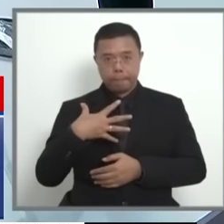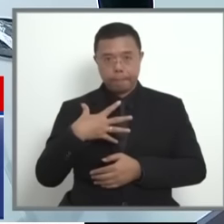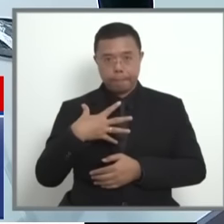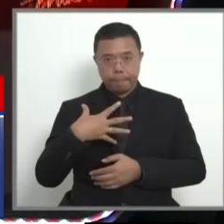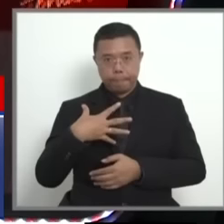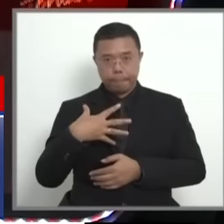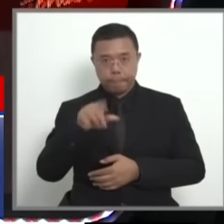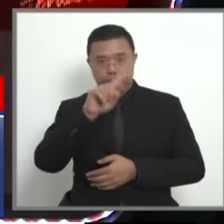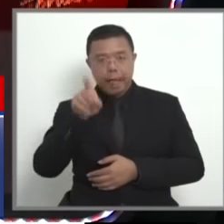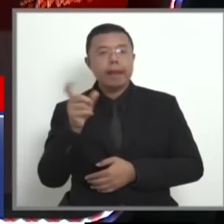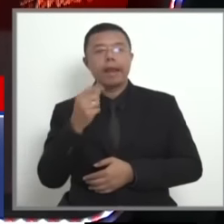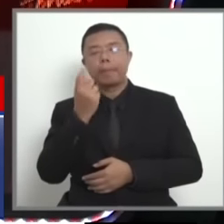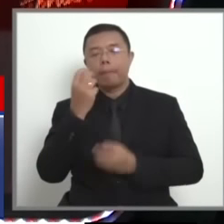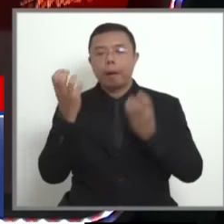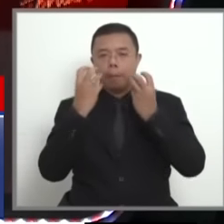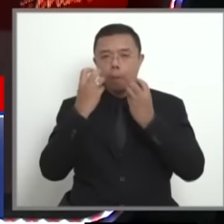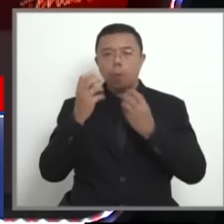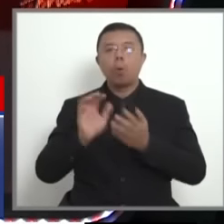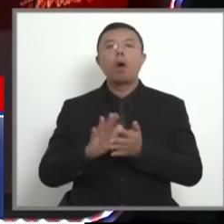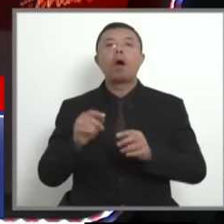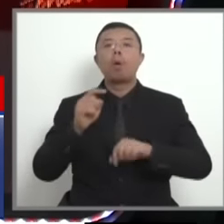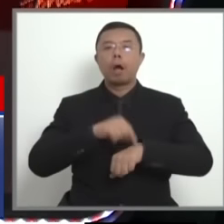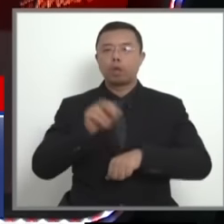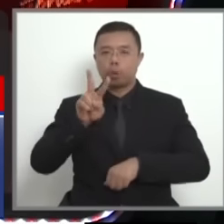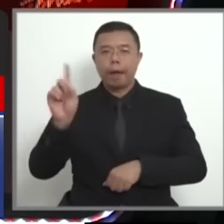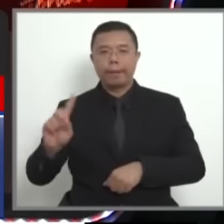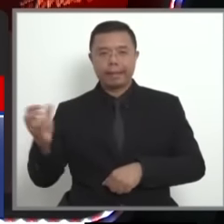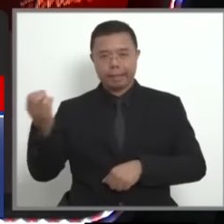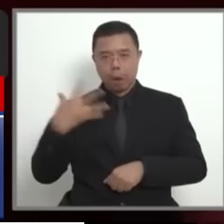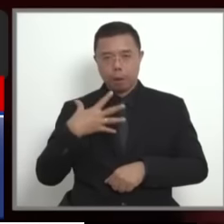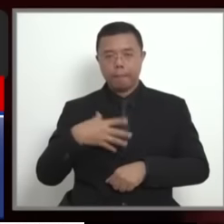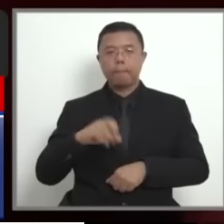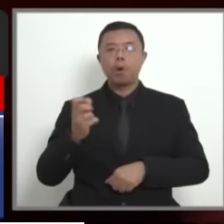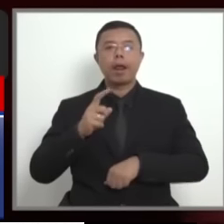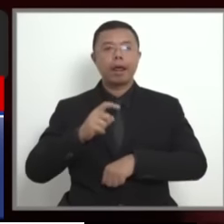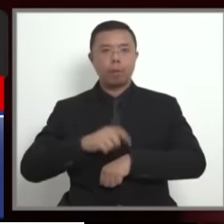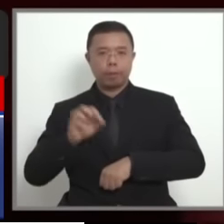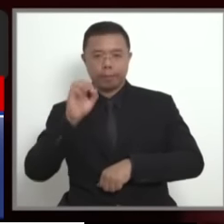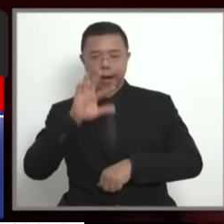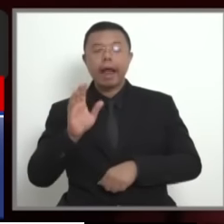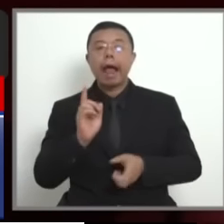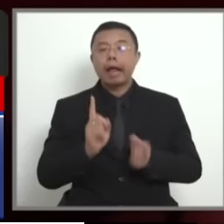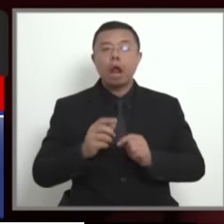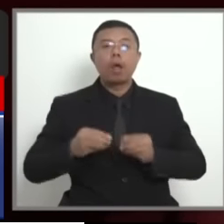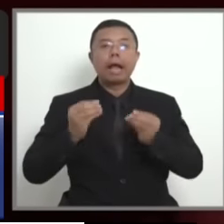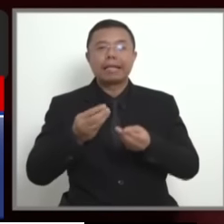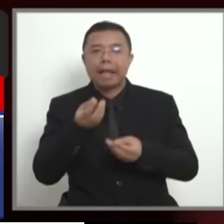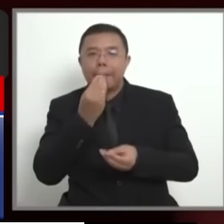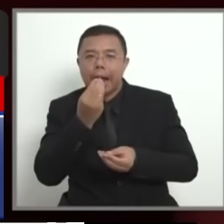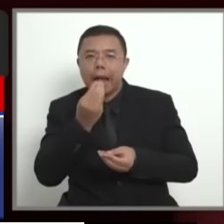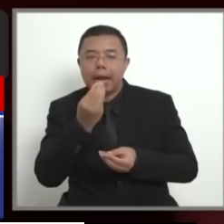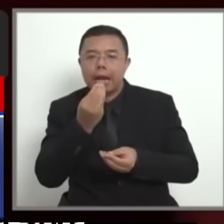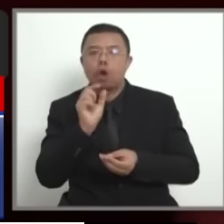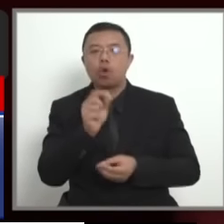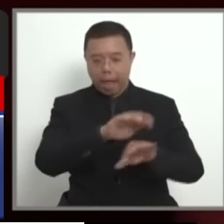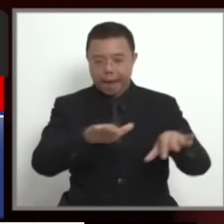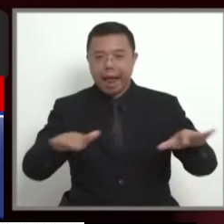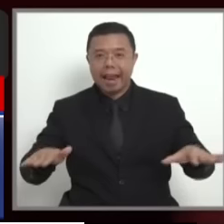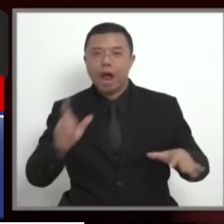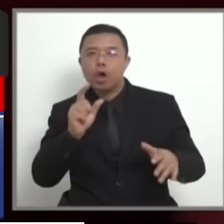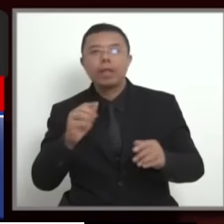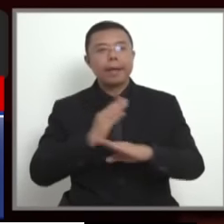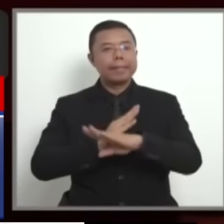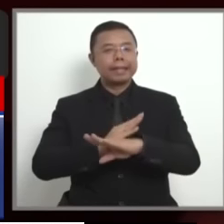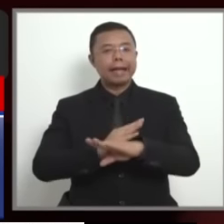pertanyaan dari Pak Prabowo waktunya 2 menit dimulai dari bapak berbicara kalau ngasih makannya kepada anak-anak untuk